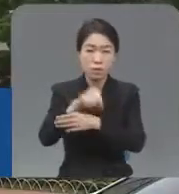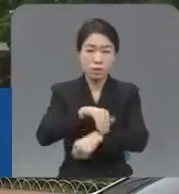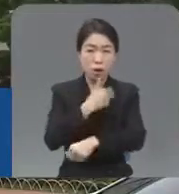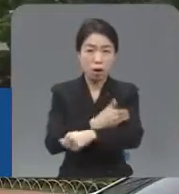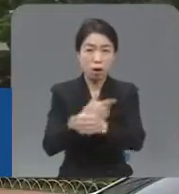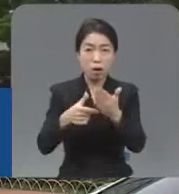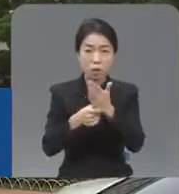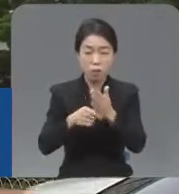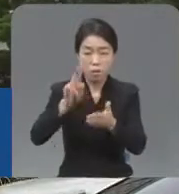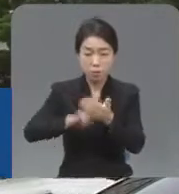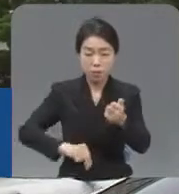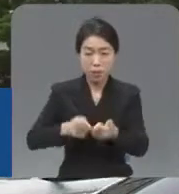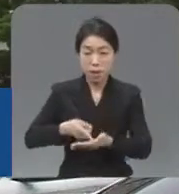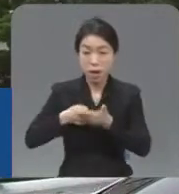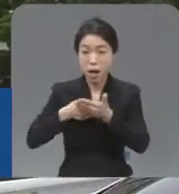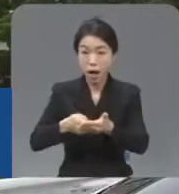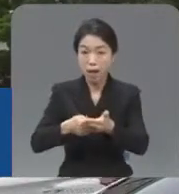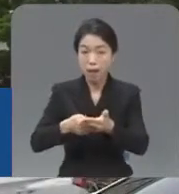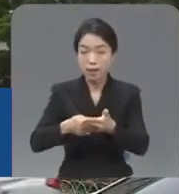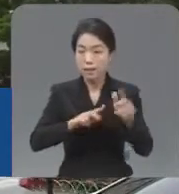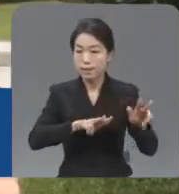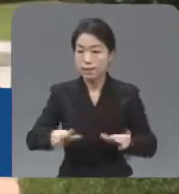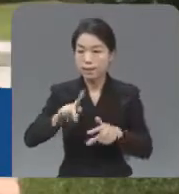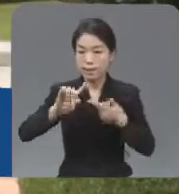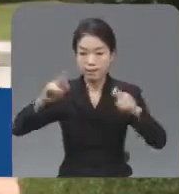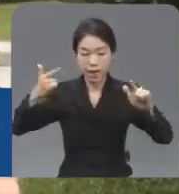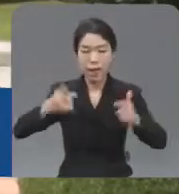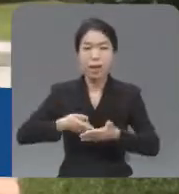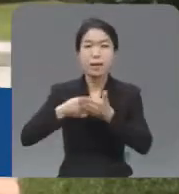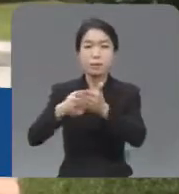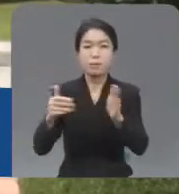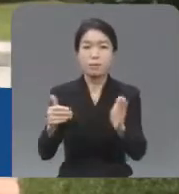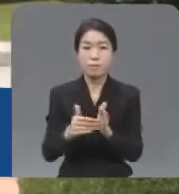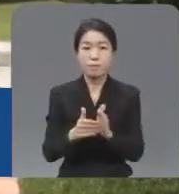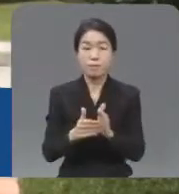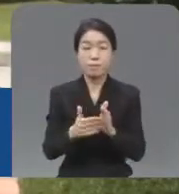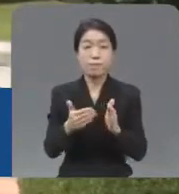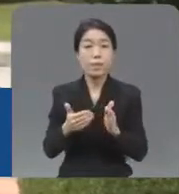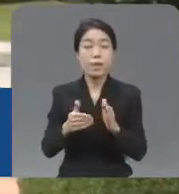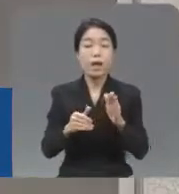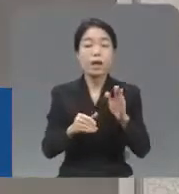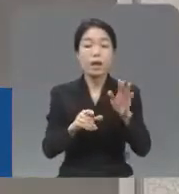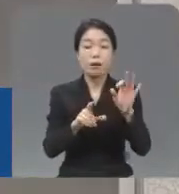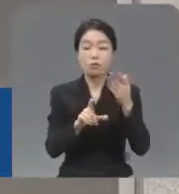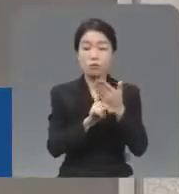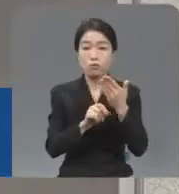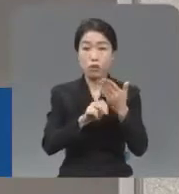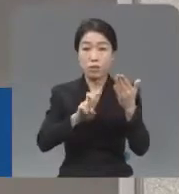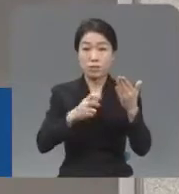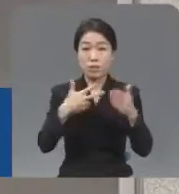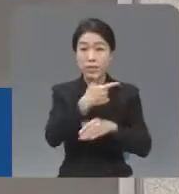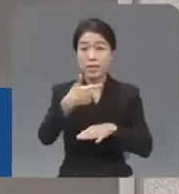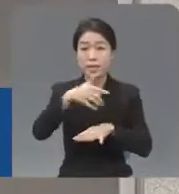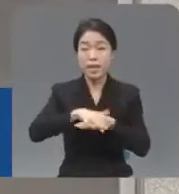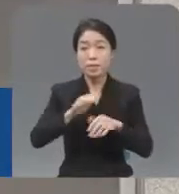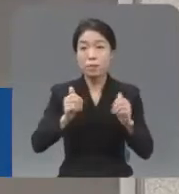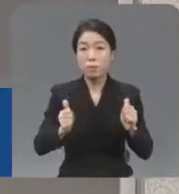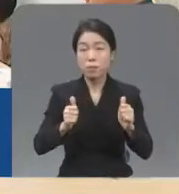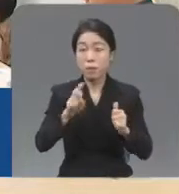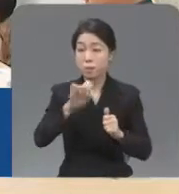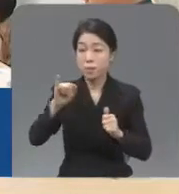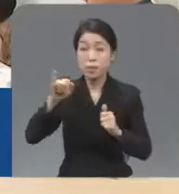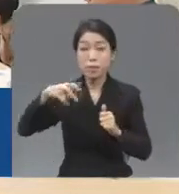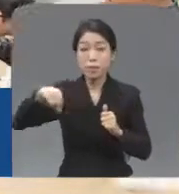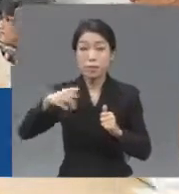인용한 대전지법에 즉시 항고장을 제출했습니다. 앞서 지난달 27일 대전지법은 미쓰비시 중공업